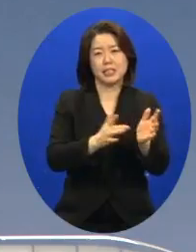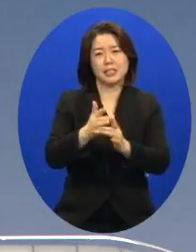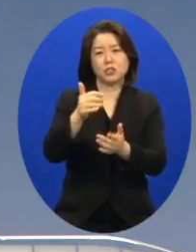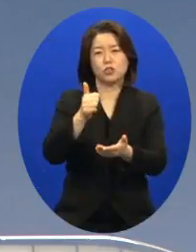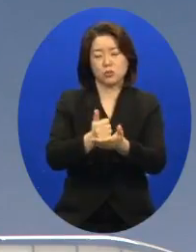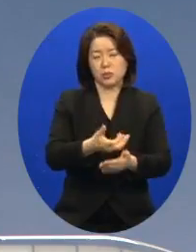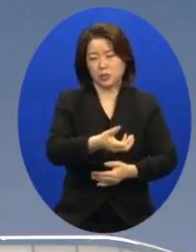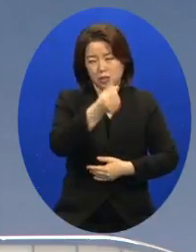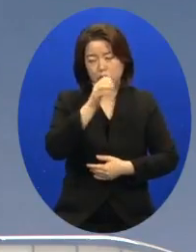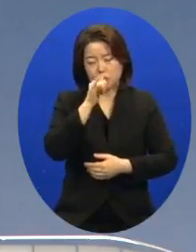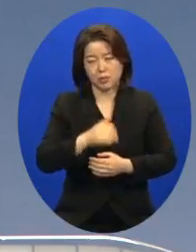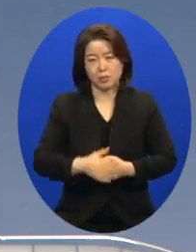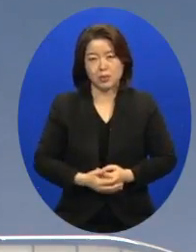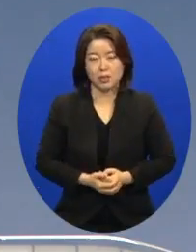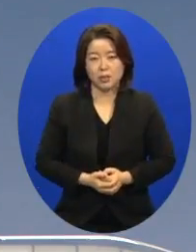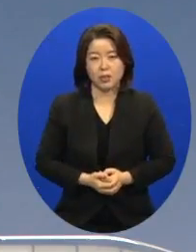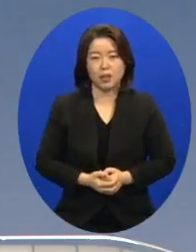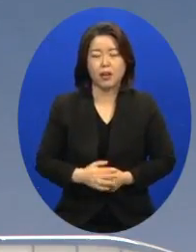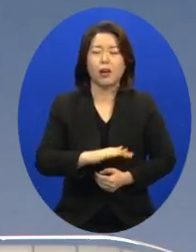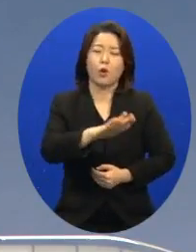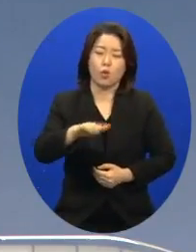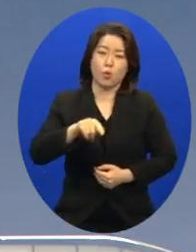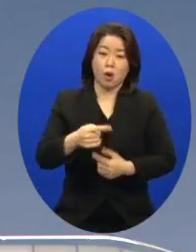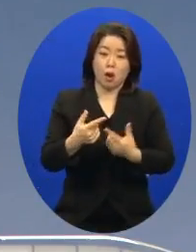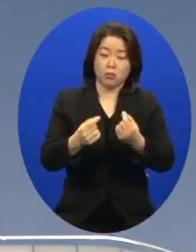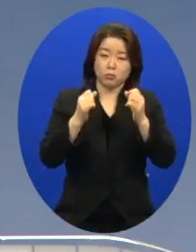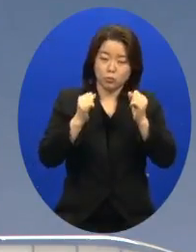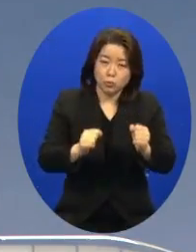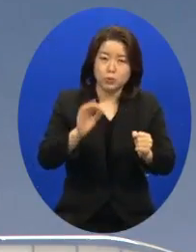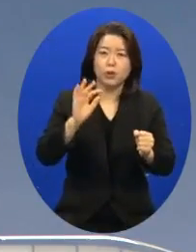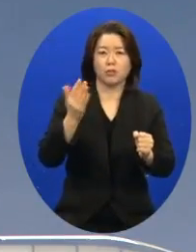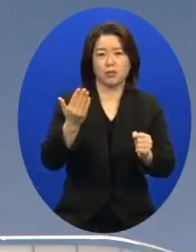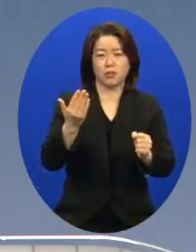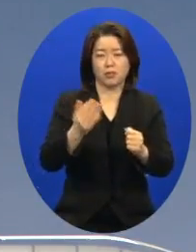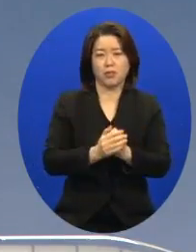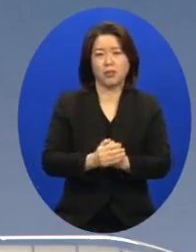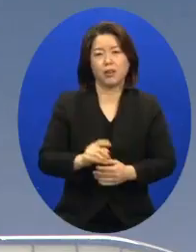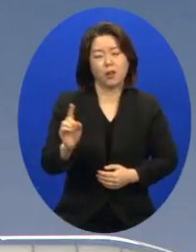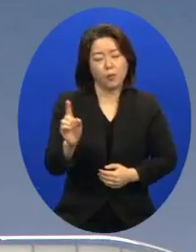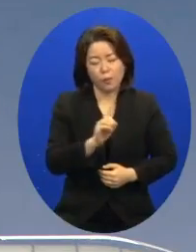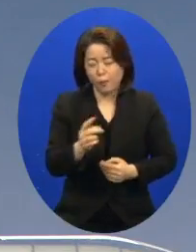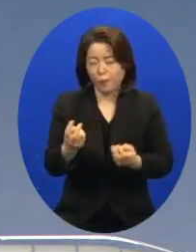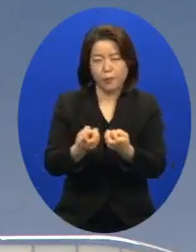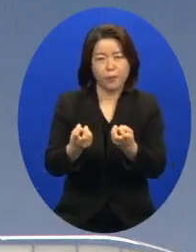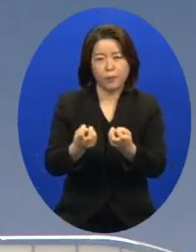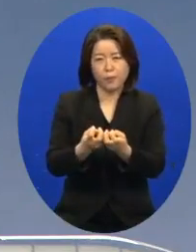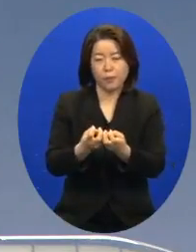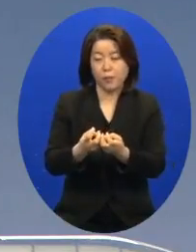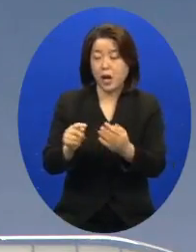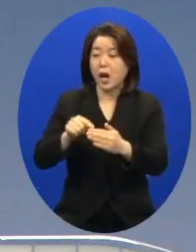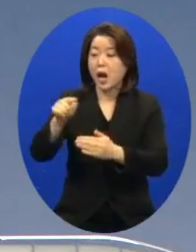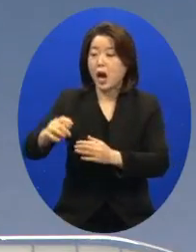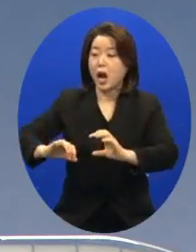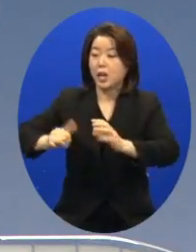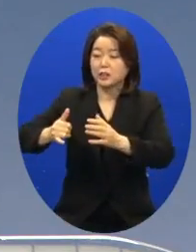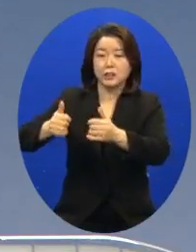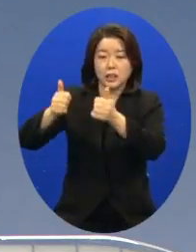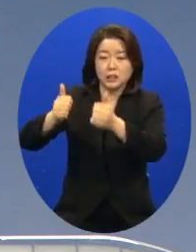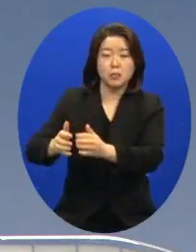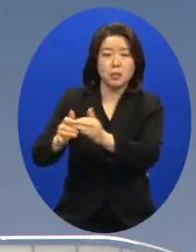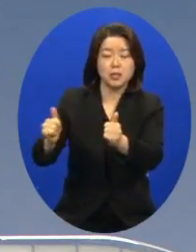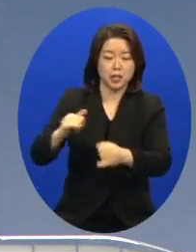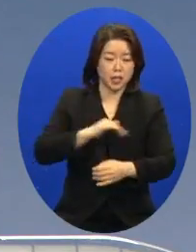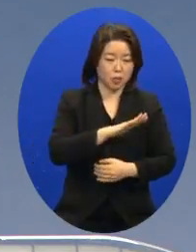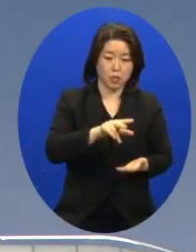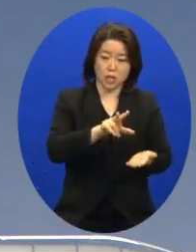거죠 우리가 그런 존재가 되었는데 어떻게 세상 재판관에게 가서 우리들의